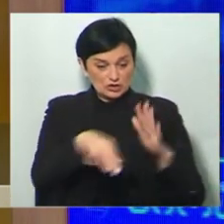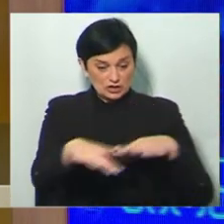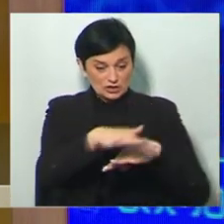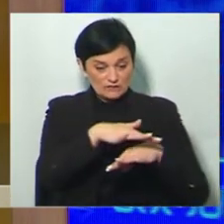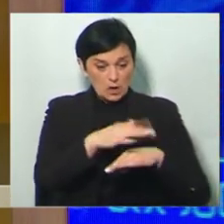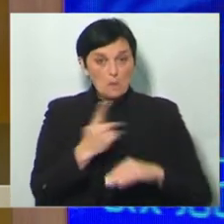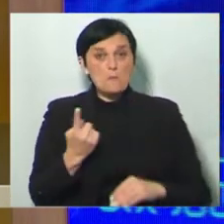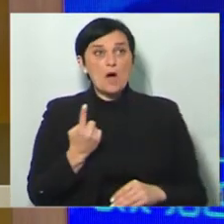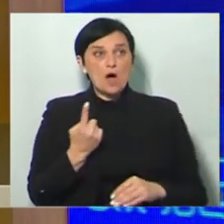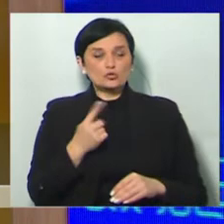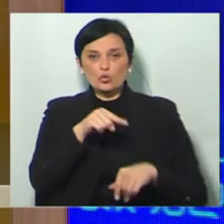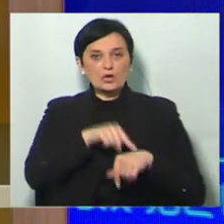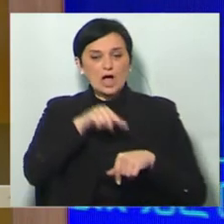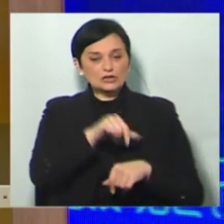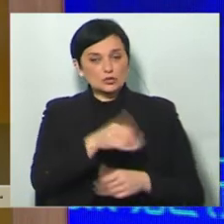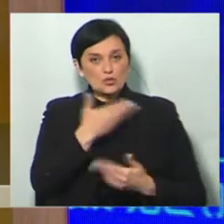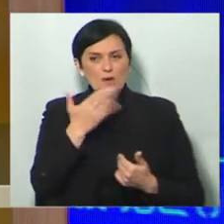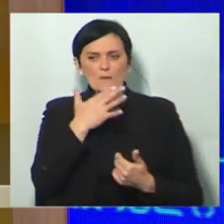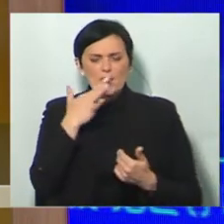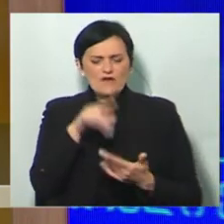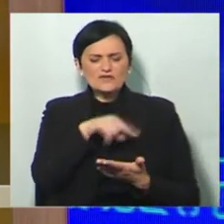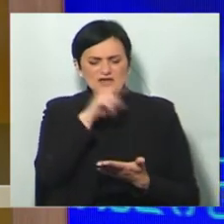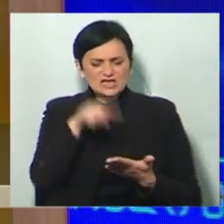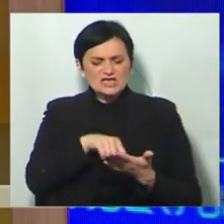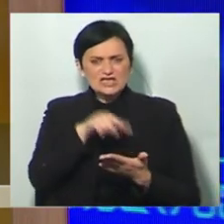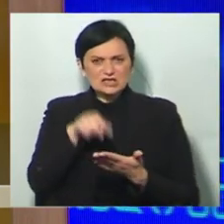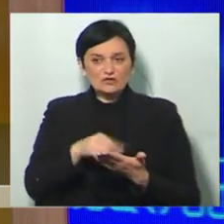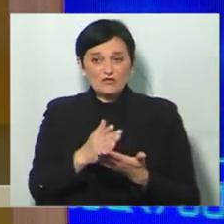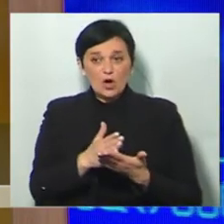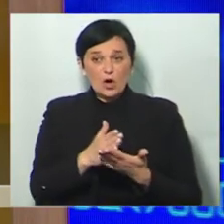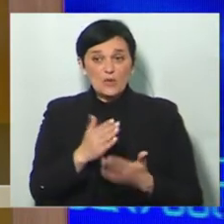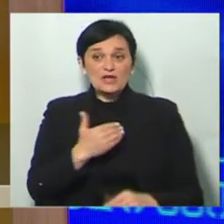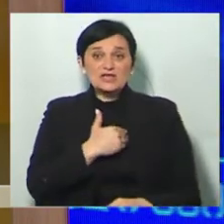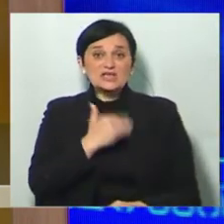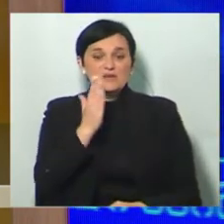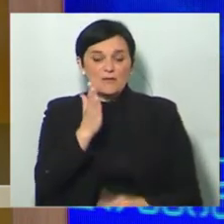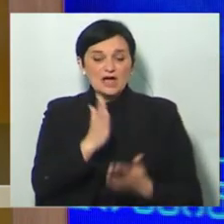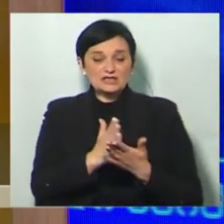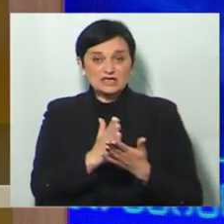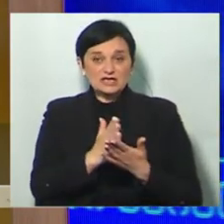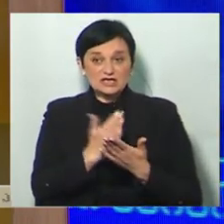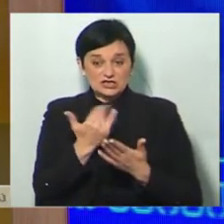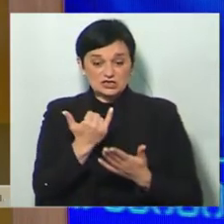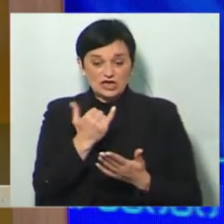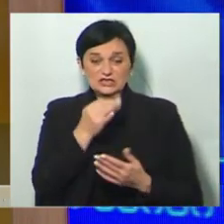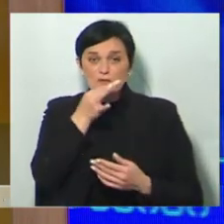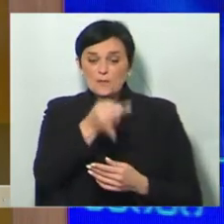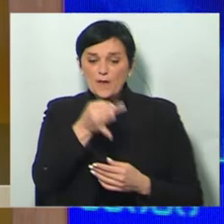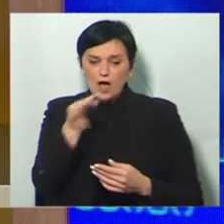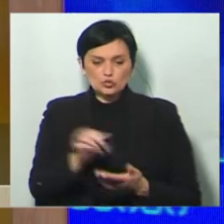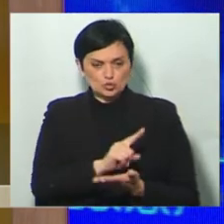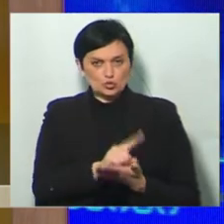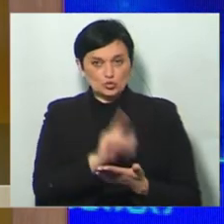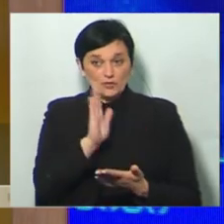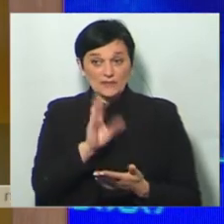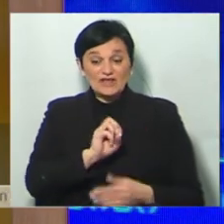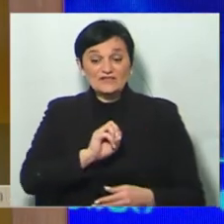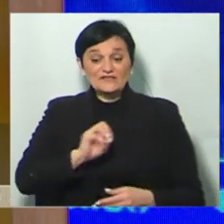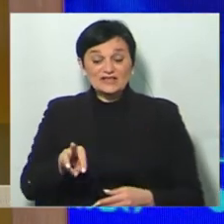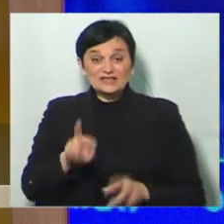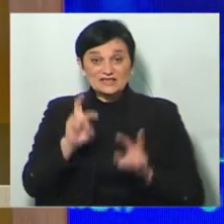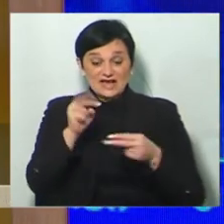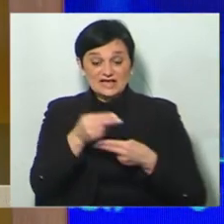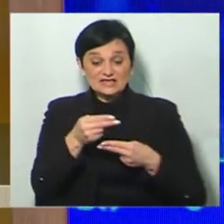ასეთი განცდა. Არის ბევრი კითხვა, რომელიც მე იმედი მაქვს პასუხი გაუცემელი დღეს არ დაგვრჩება, თუმცა ვიდრე უშუალოდ